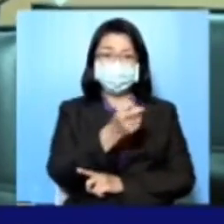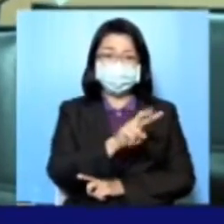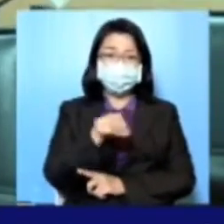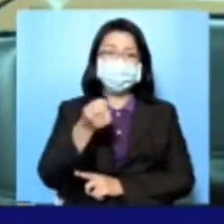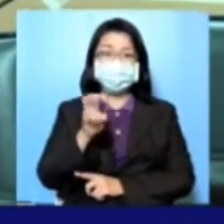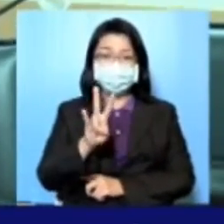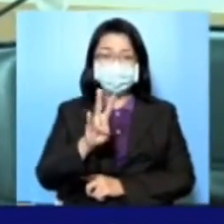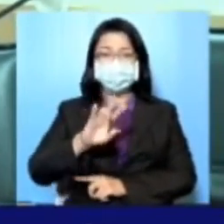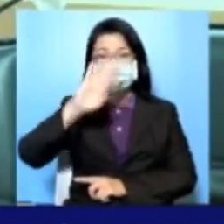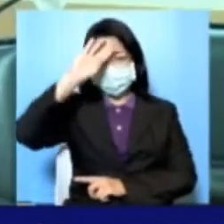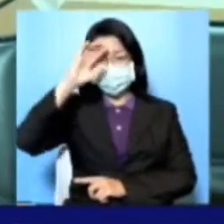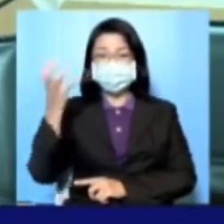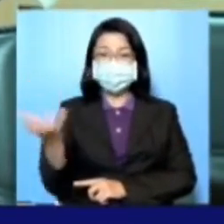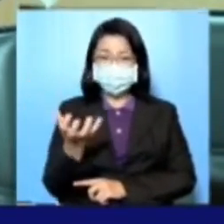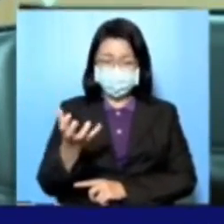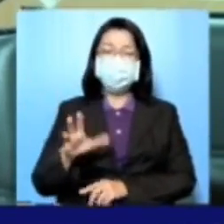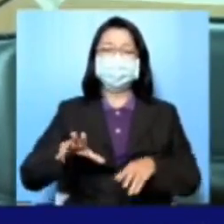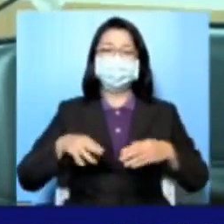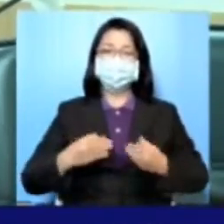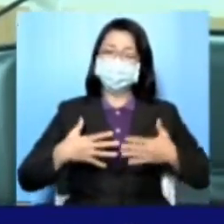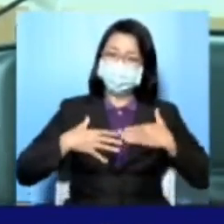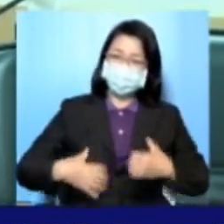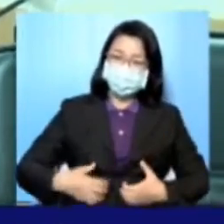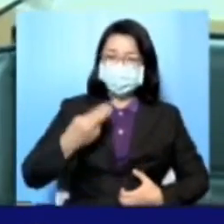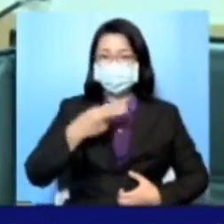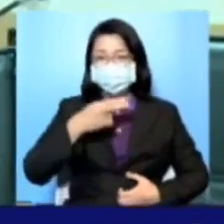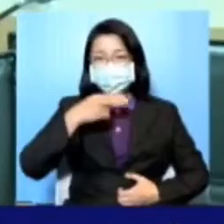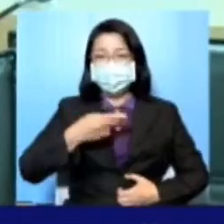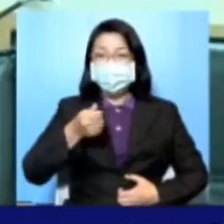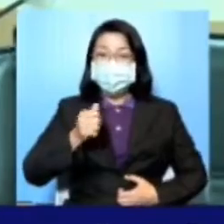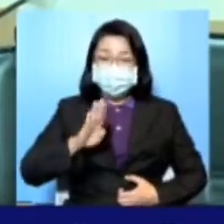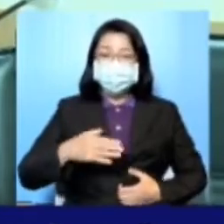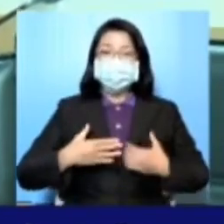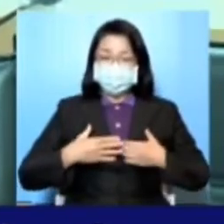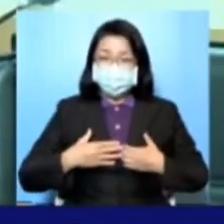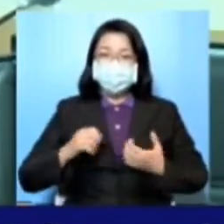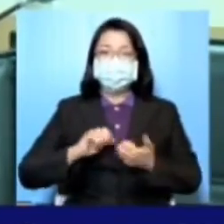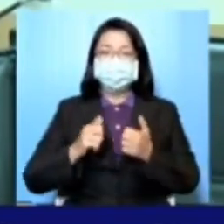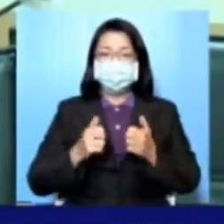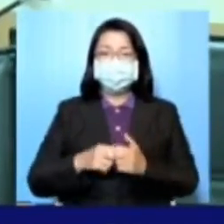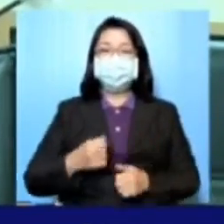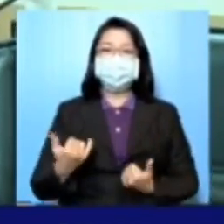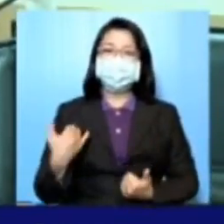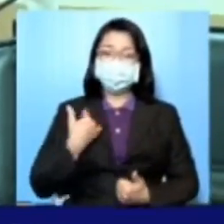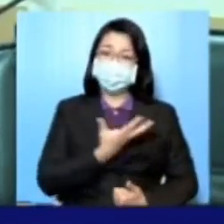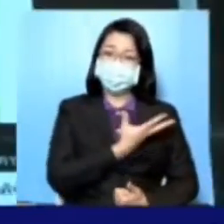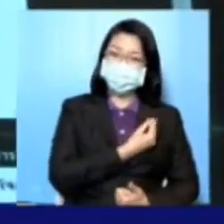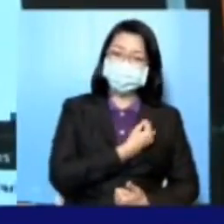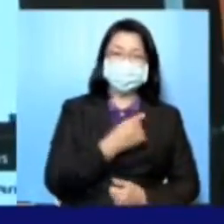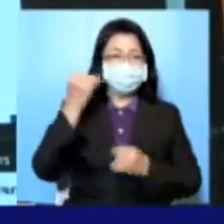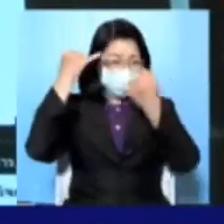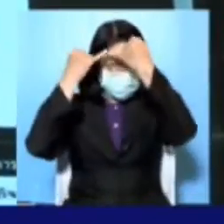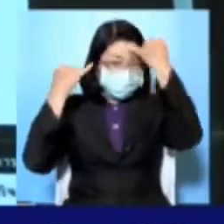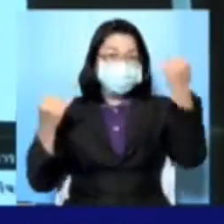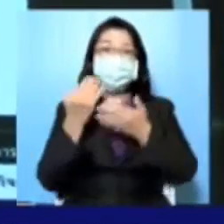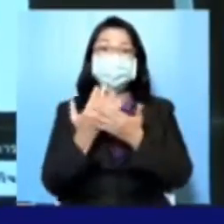ายุ 12-17 ปีที่มีโรคเรื้อรังได้แก่โรคอ้วนทางเดินหายใจเรื้อรังรวมทั้งหอบหืดมีอาการป